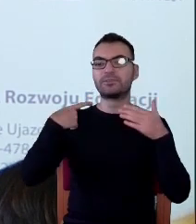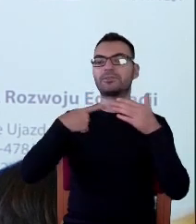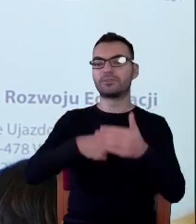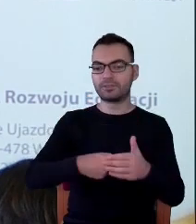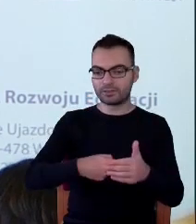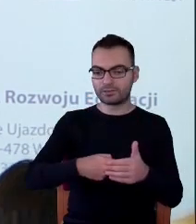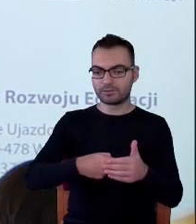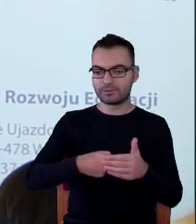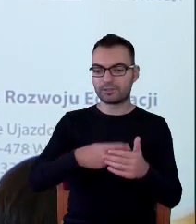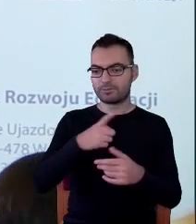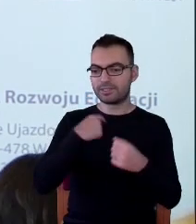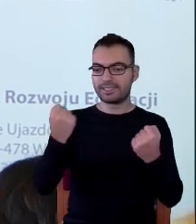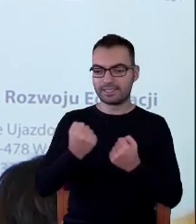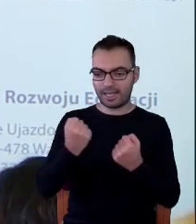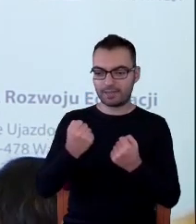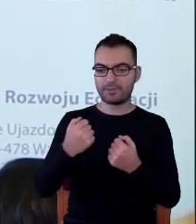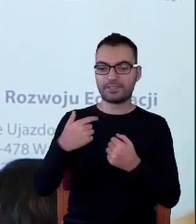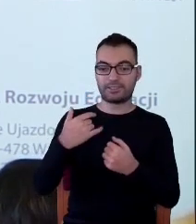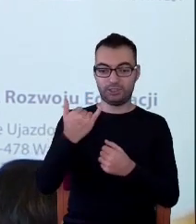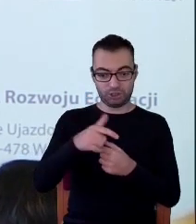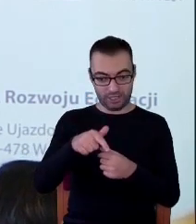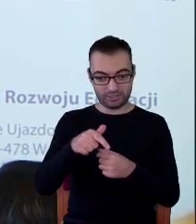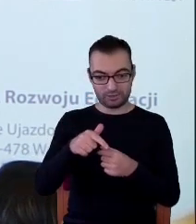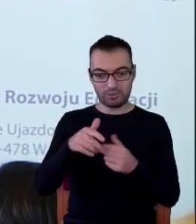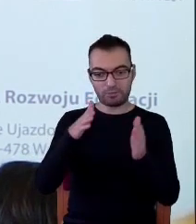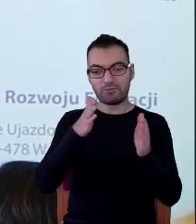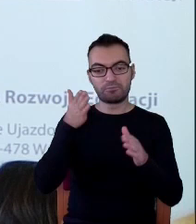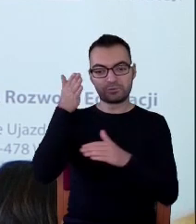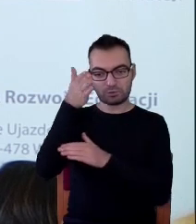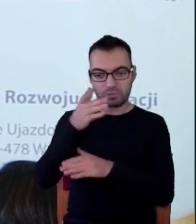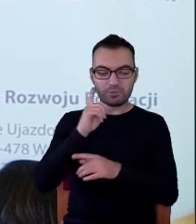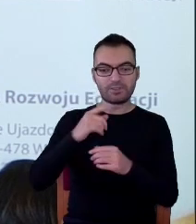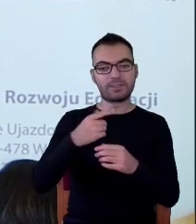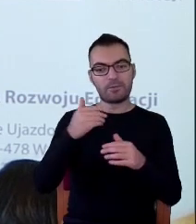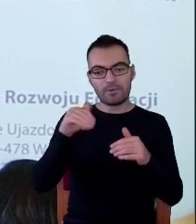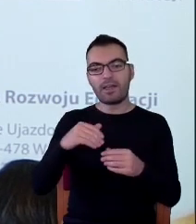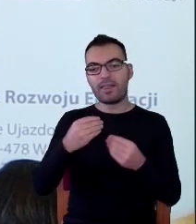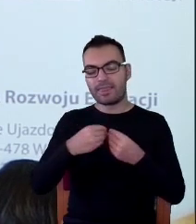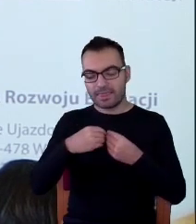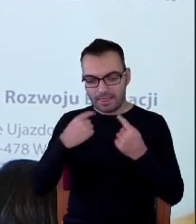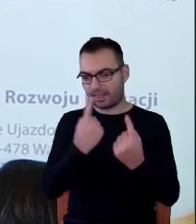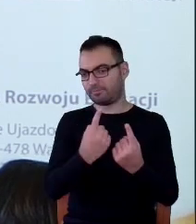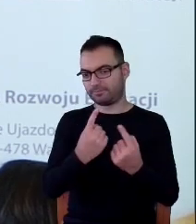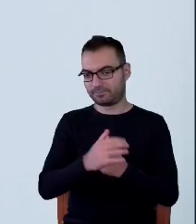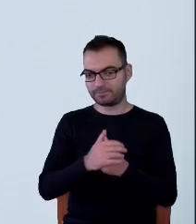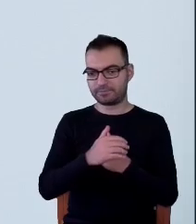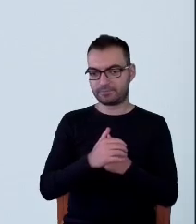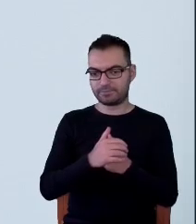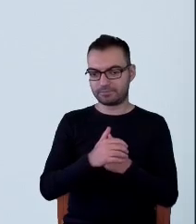będziemy starać się jak najlepiej przygotować dziecko do funkcjonowania w życiu dorosłym i myśląc o tym, myślimy